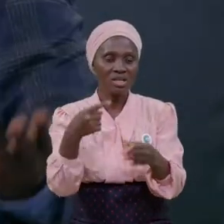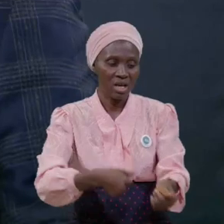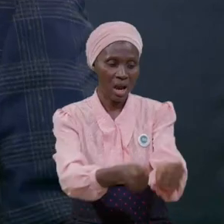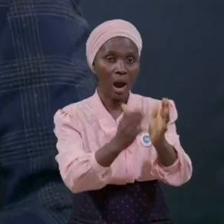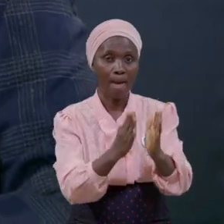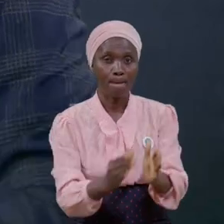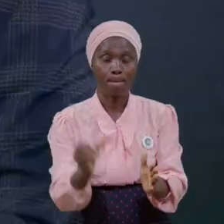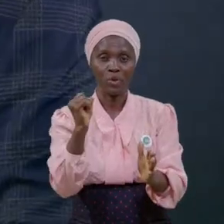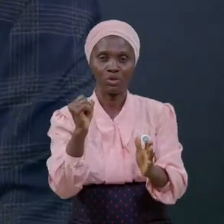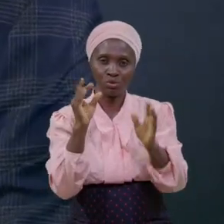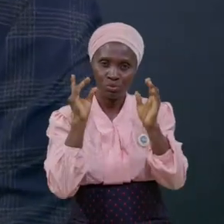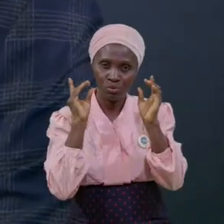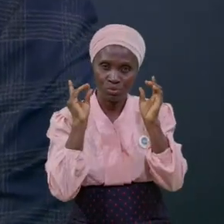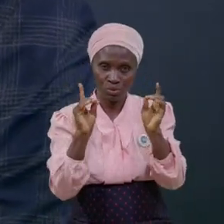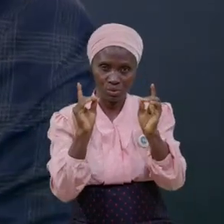fraternelle,